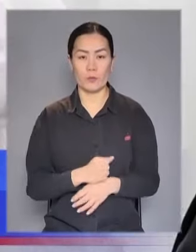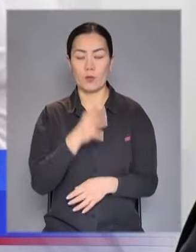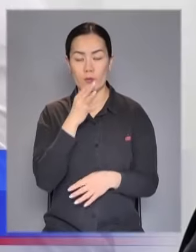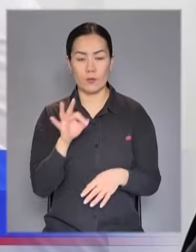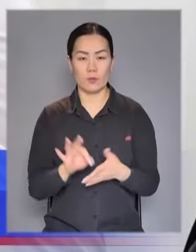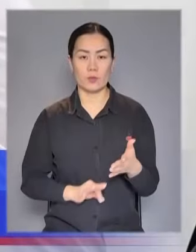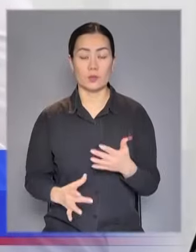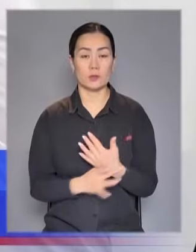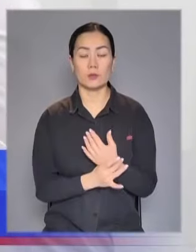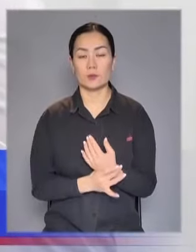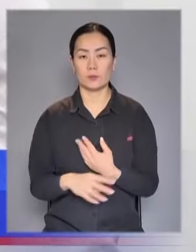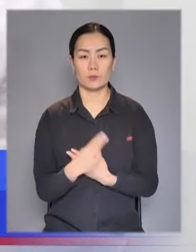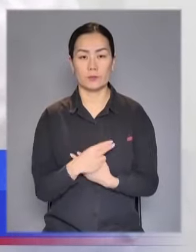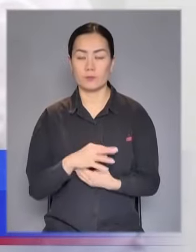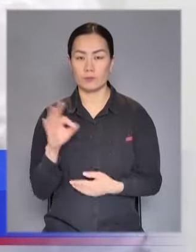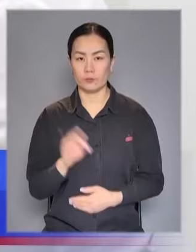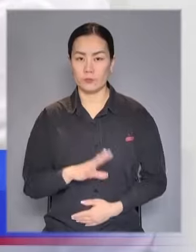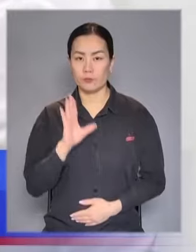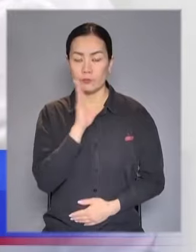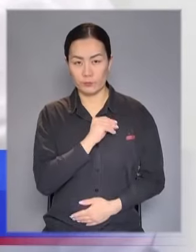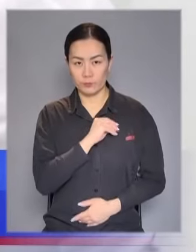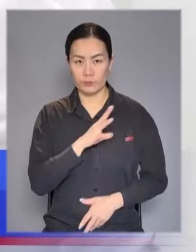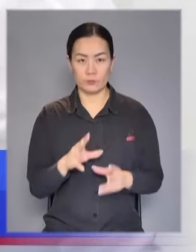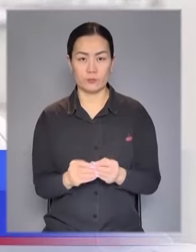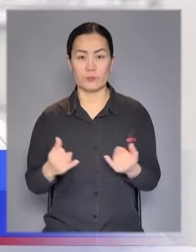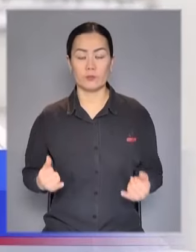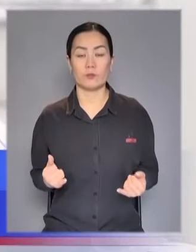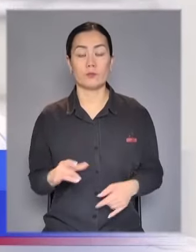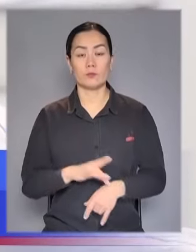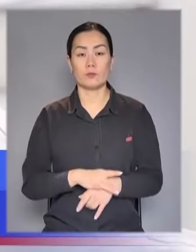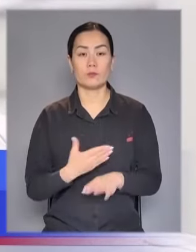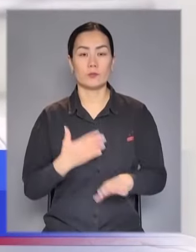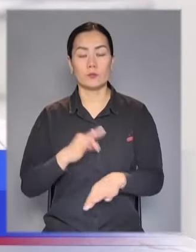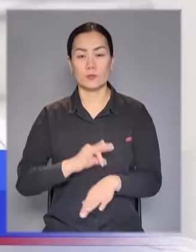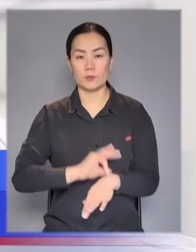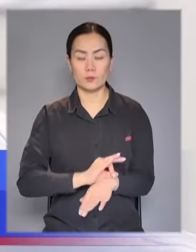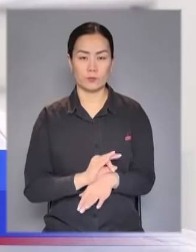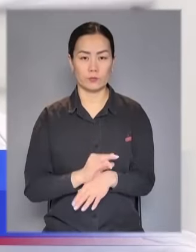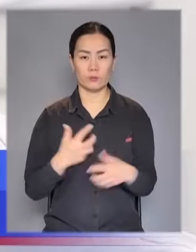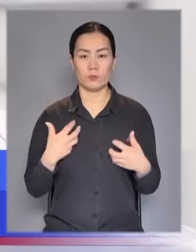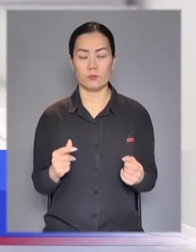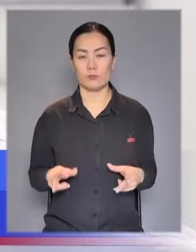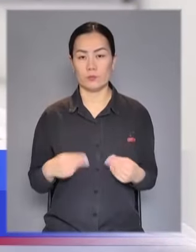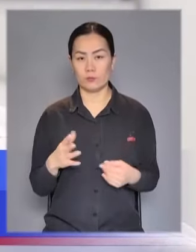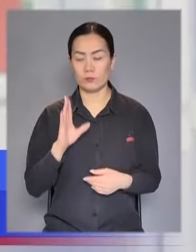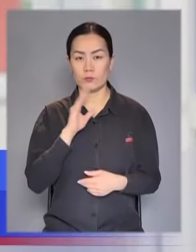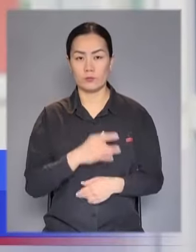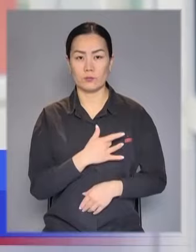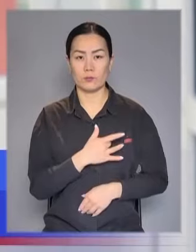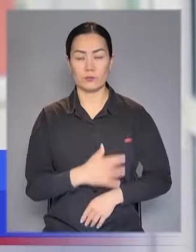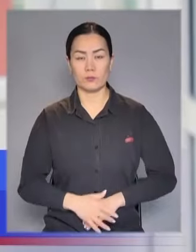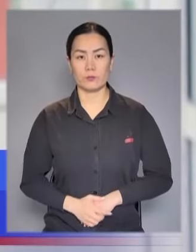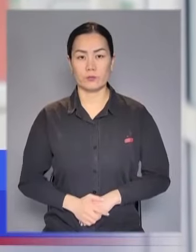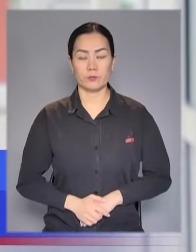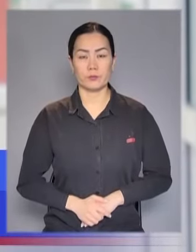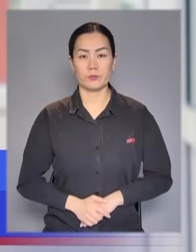время ожидания пациентами итогов обследования и, как следствие, выявления ранних стадий ишемической болезни сердца.